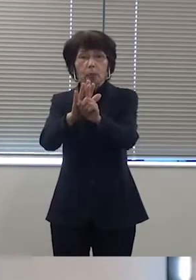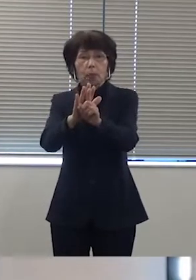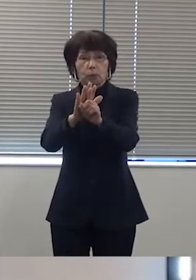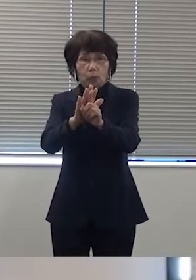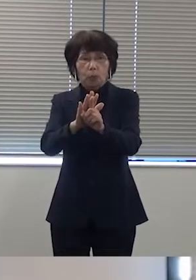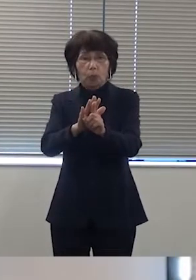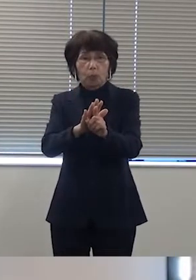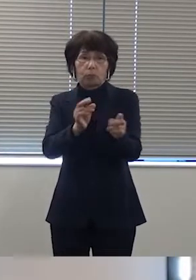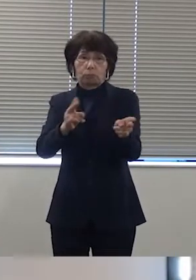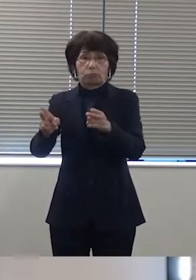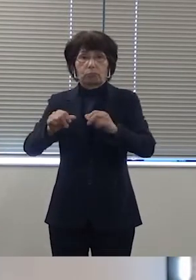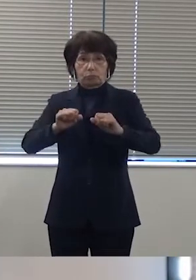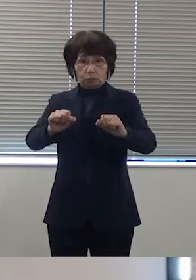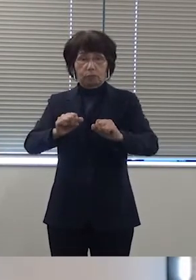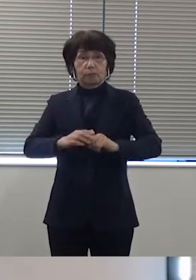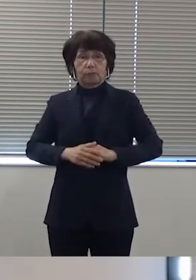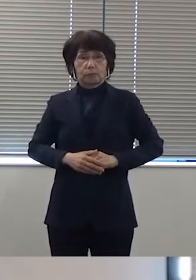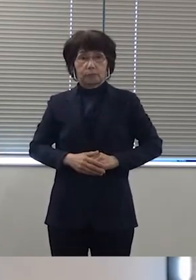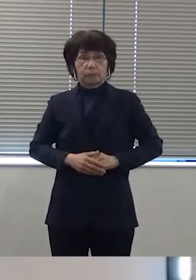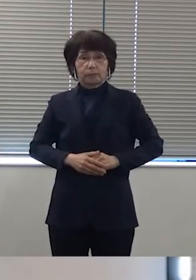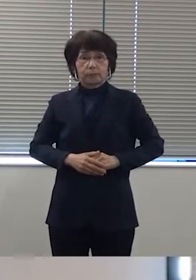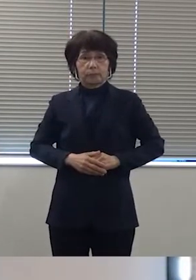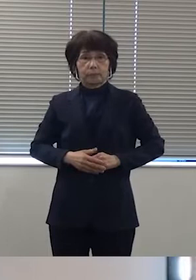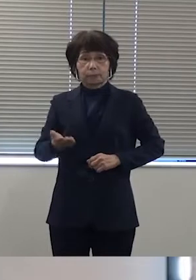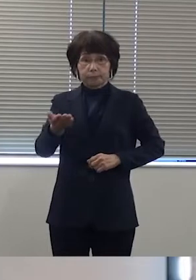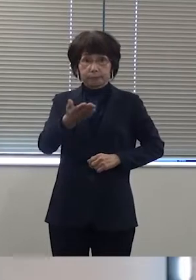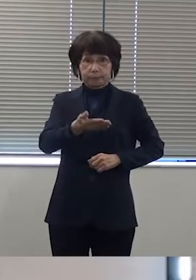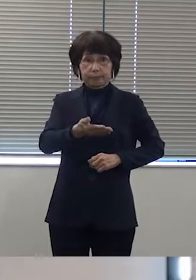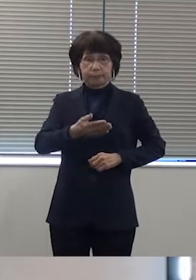とりまして24ページをお願いいたします。